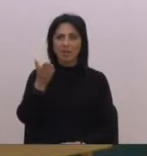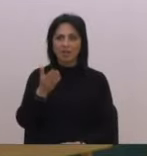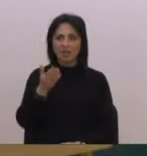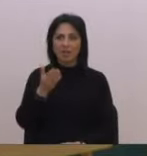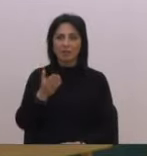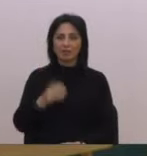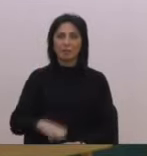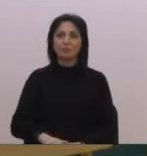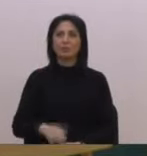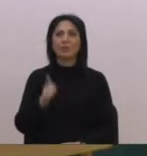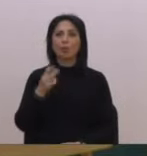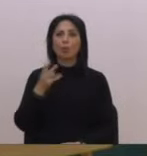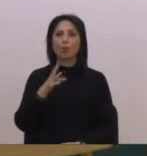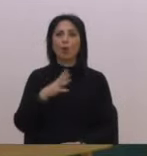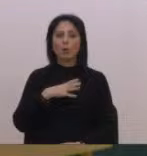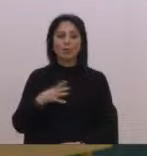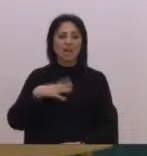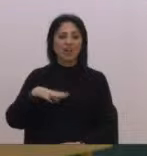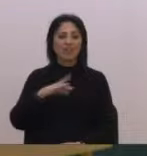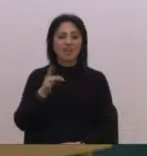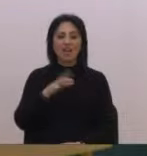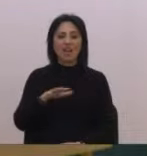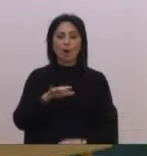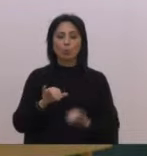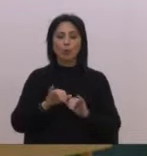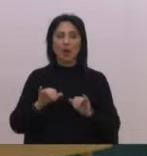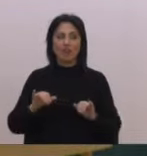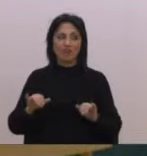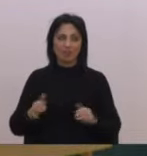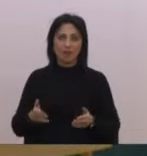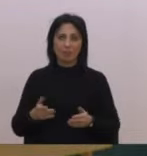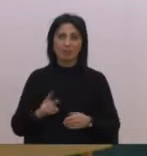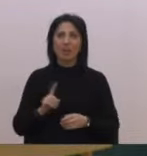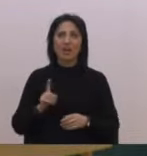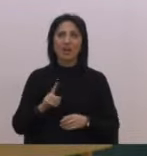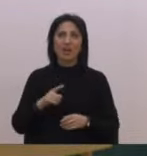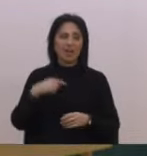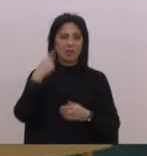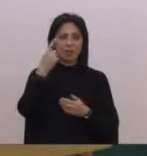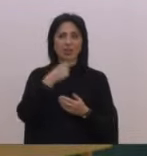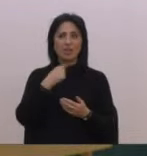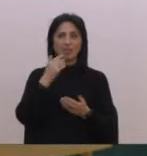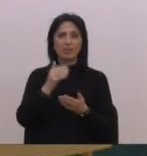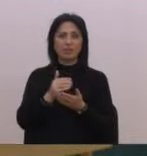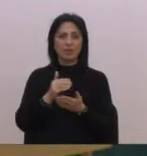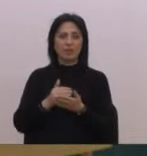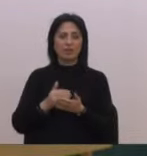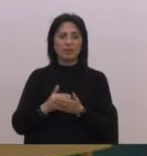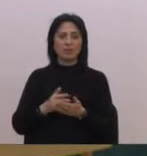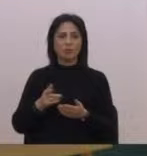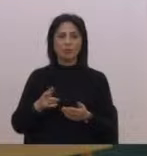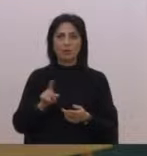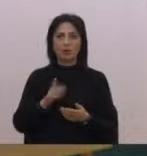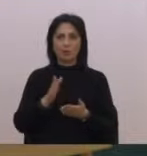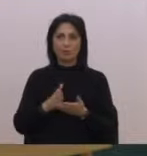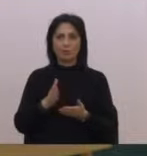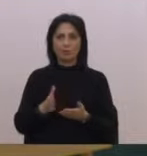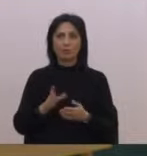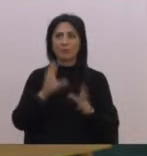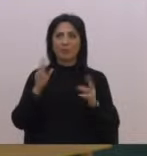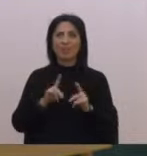შეიძლება. Როგორი უნდა იყოს ამ ქვეყნის რეგიონული განვითარება? Რა სახის გუბერნატორები და სახელმწიფო რწმუნებულები გვყავს ეხლა?